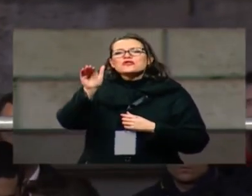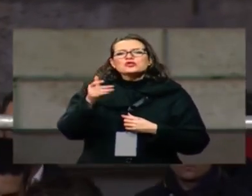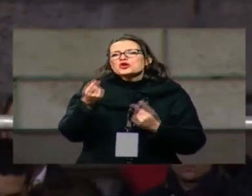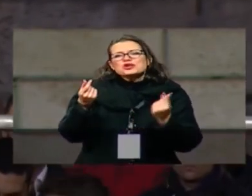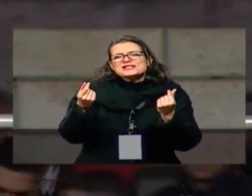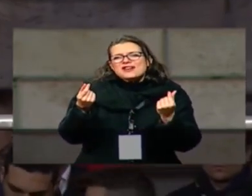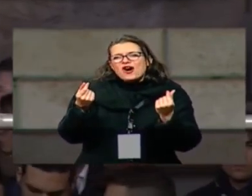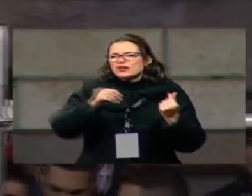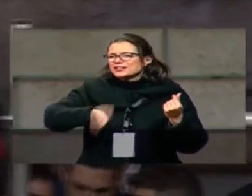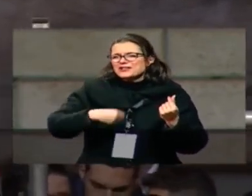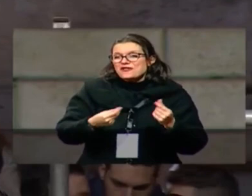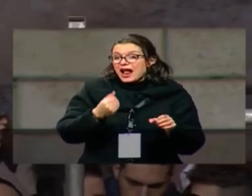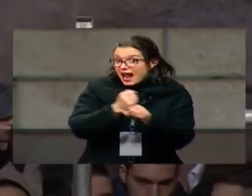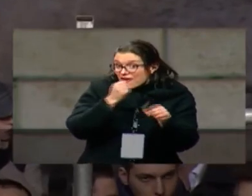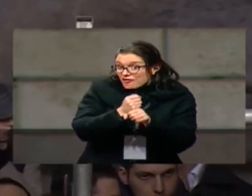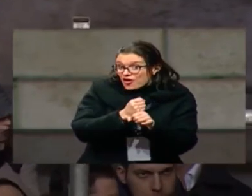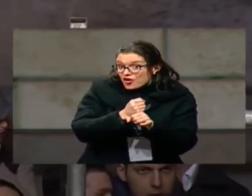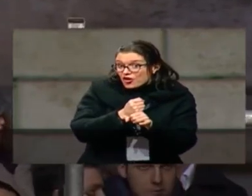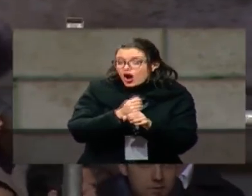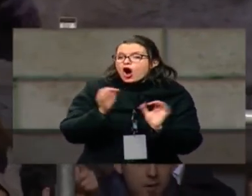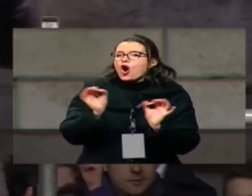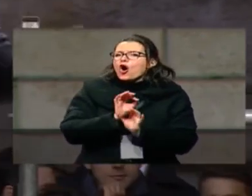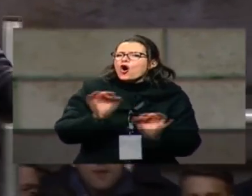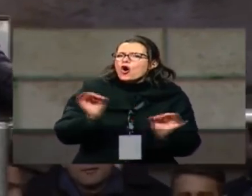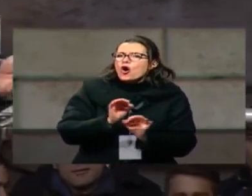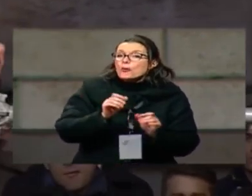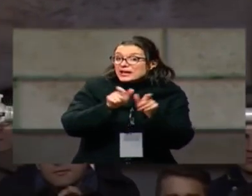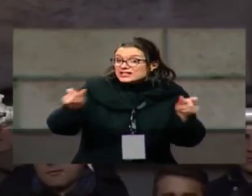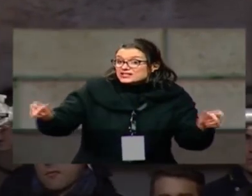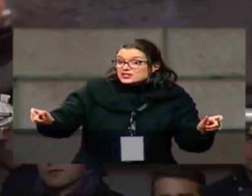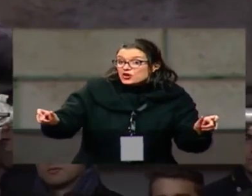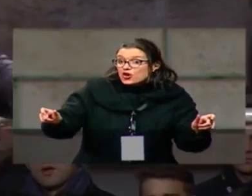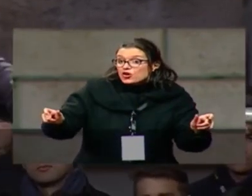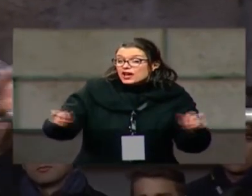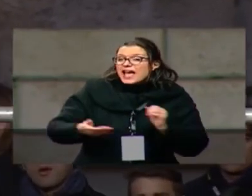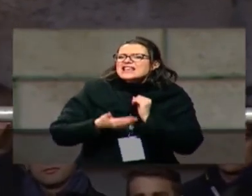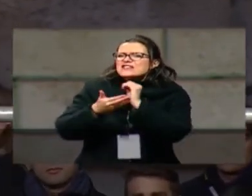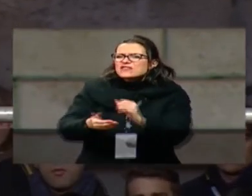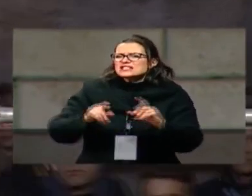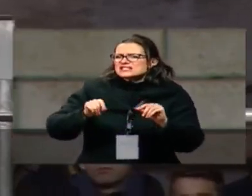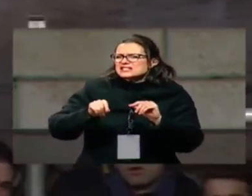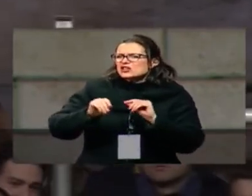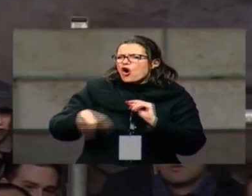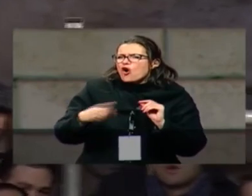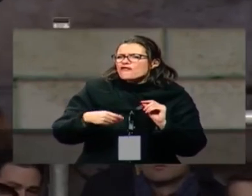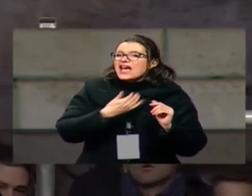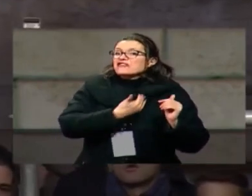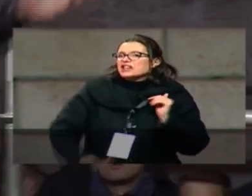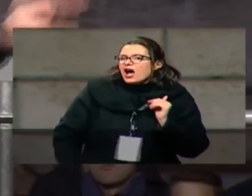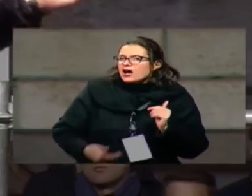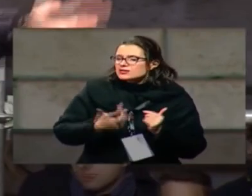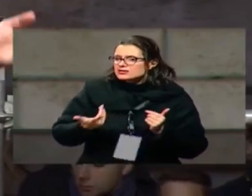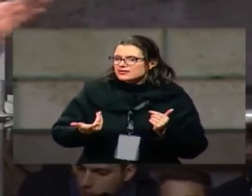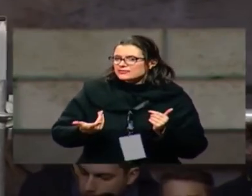investi nel lavoro e nella produzione e nelle persone le investi nella Finanza Se vai a vedere la banca non so più